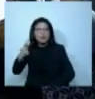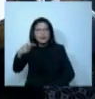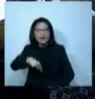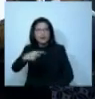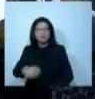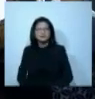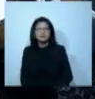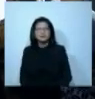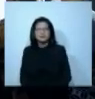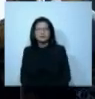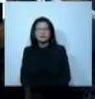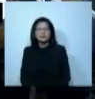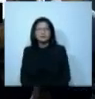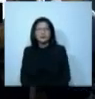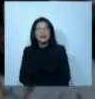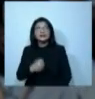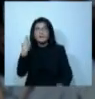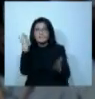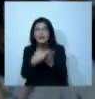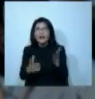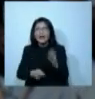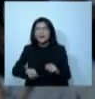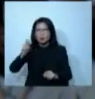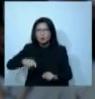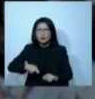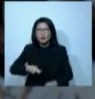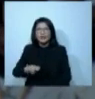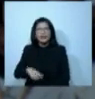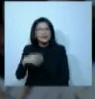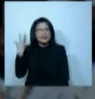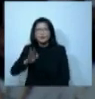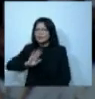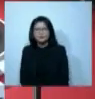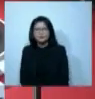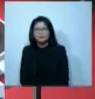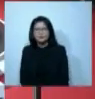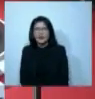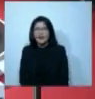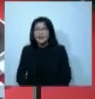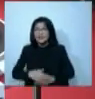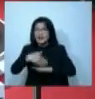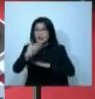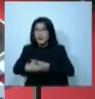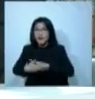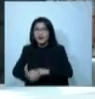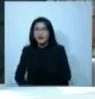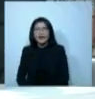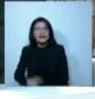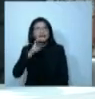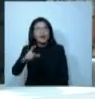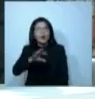untuk Gen Z utamanya yang memang jadi sasaran? Kalau misalnya memang iya, memang istilah-istilah yang digunakan pada saat debat kemarin